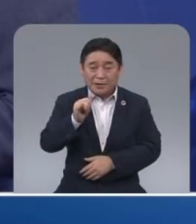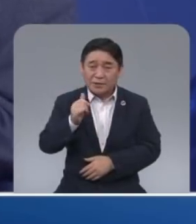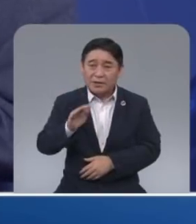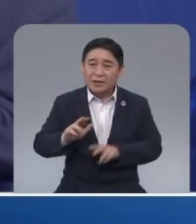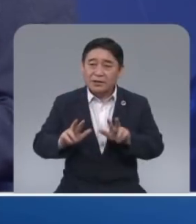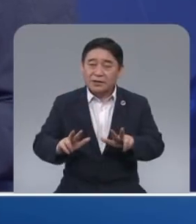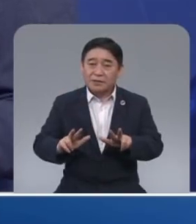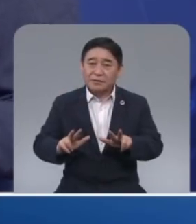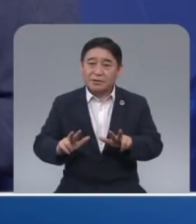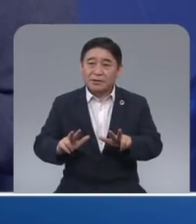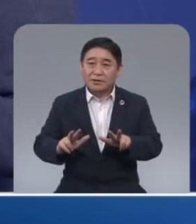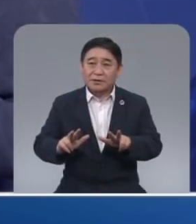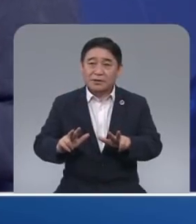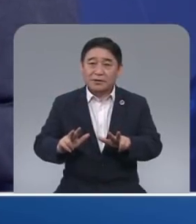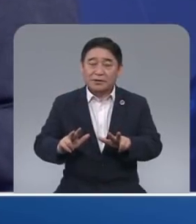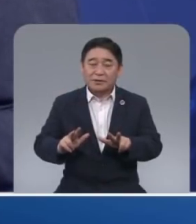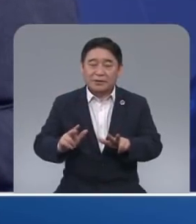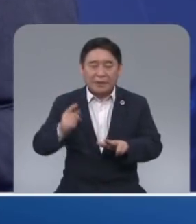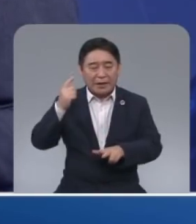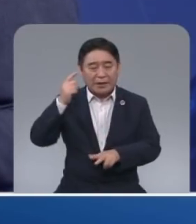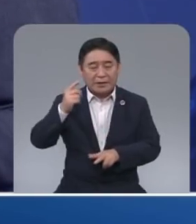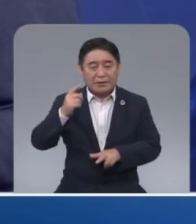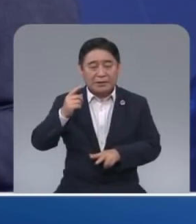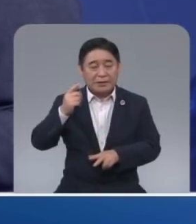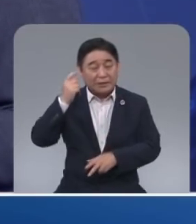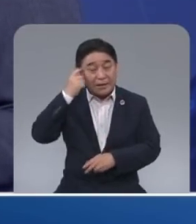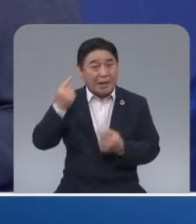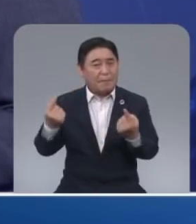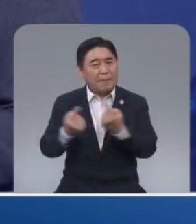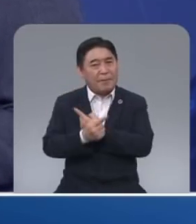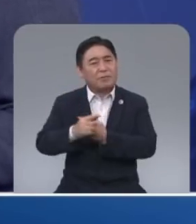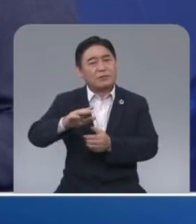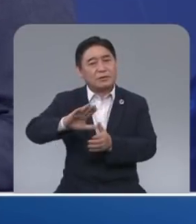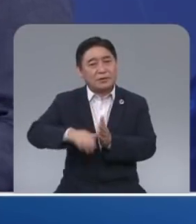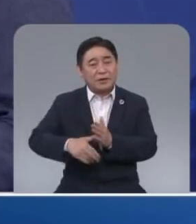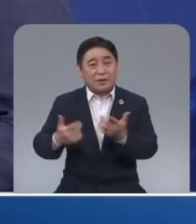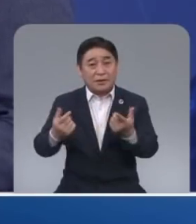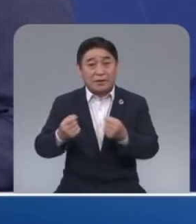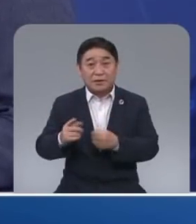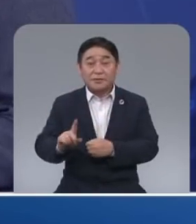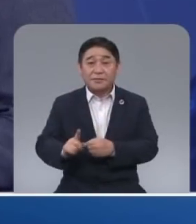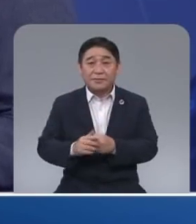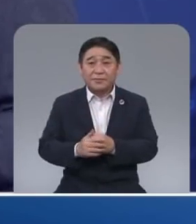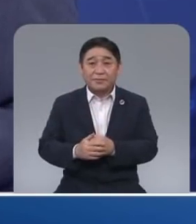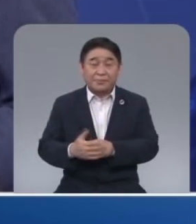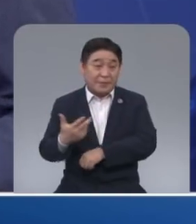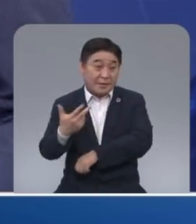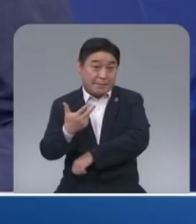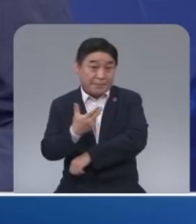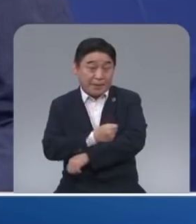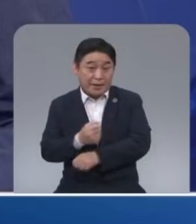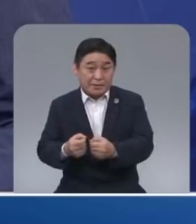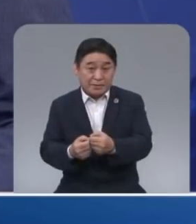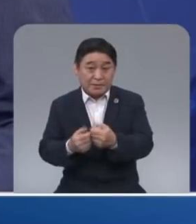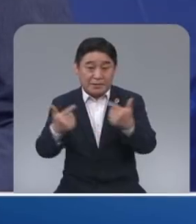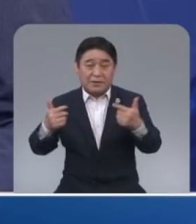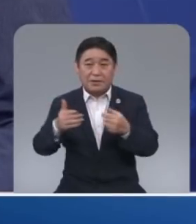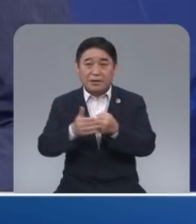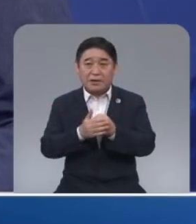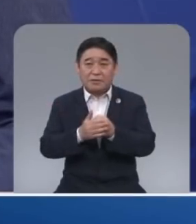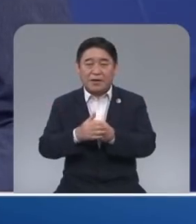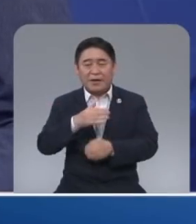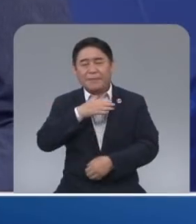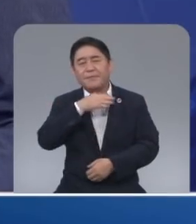지금 이제 이 시점에서는 그런 생각들에 대한 좀 변화도 좀 필요하지 않나 이렇게 좀 들리거든요. 백신 접종률이 많이 높아졌기 때문에 네.